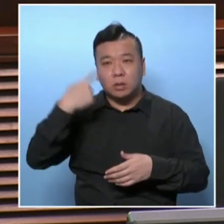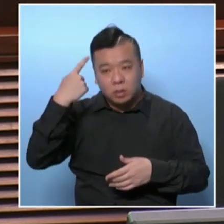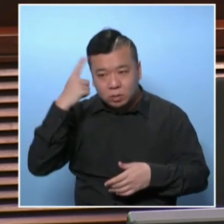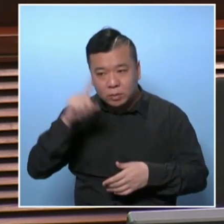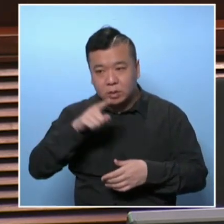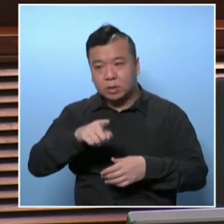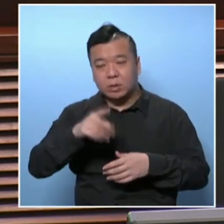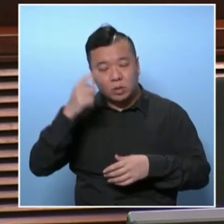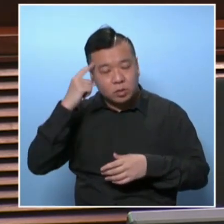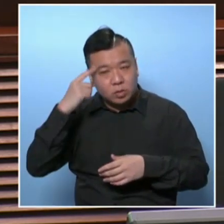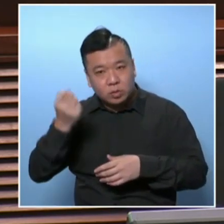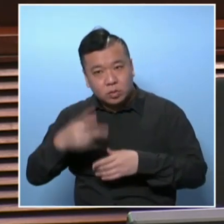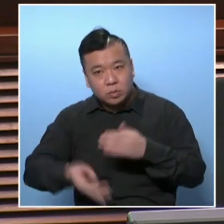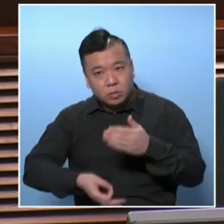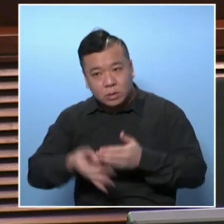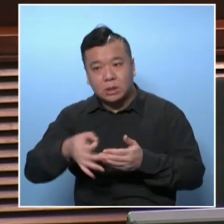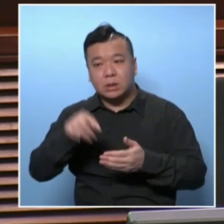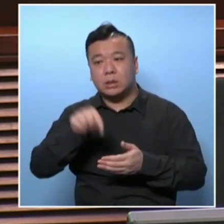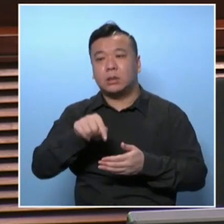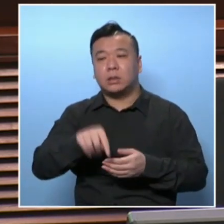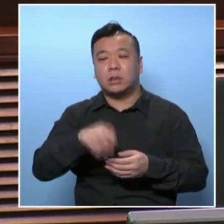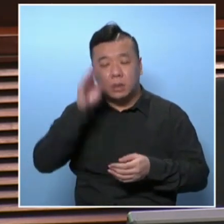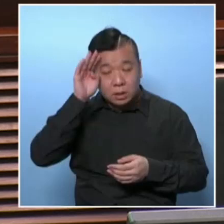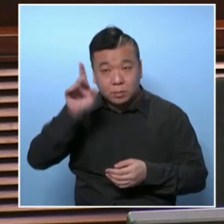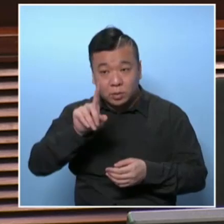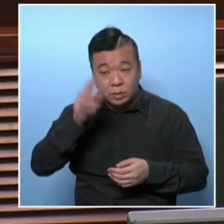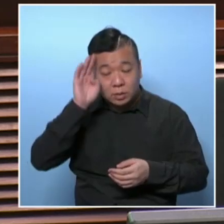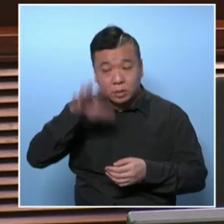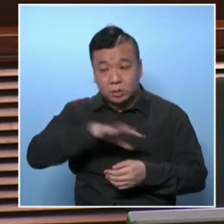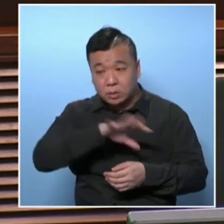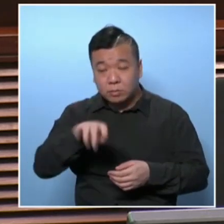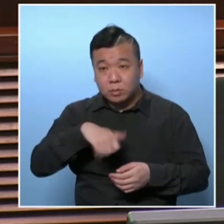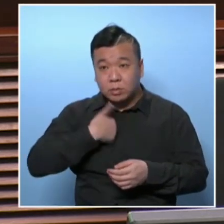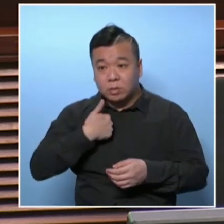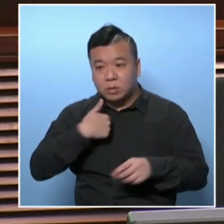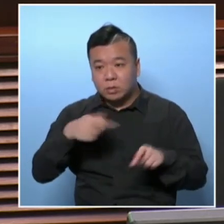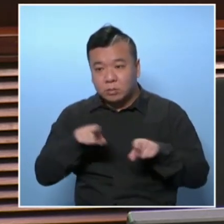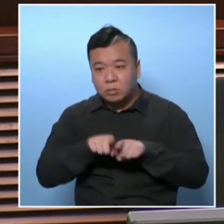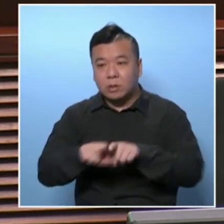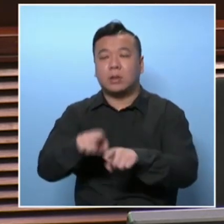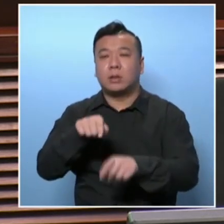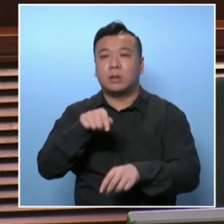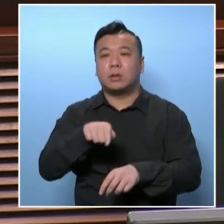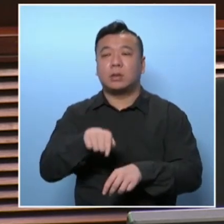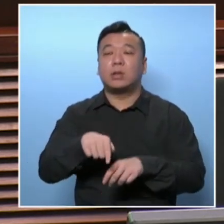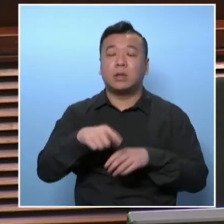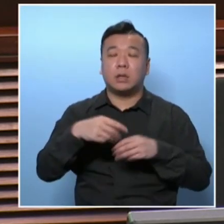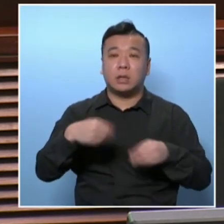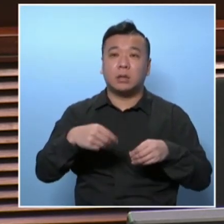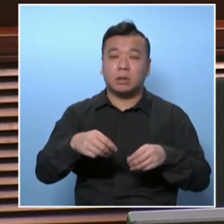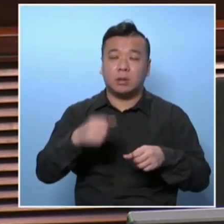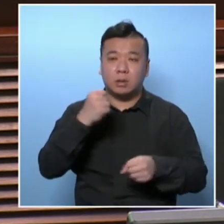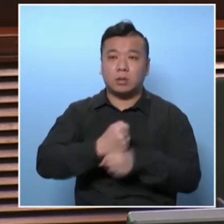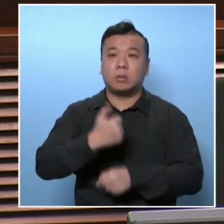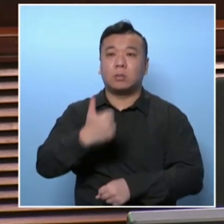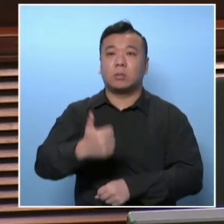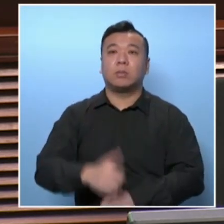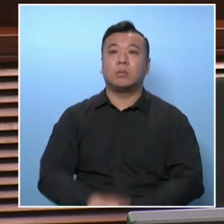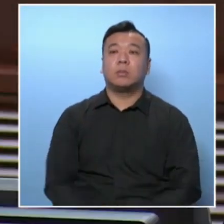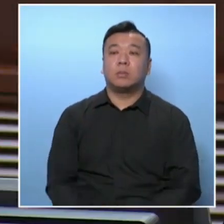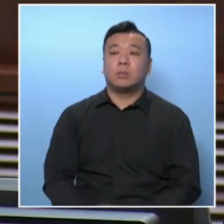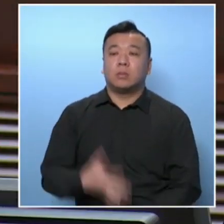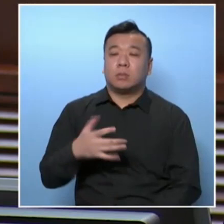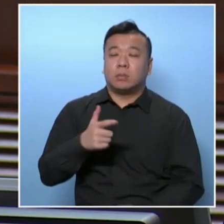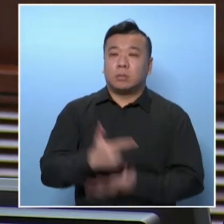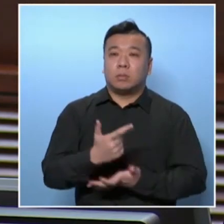繼續進步，我哋做呢個改革，我亦都希望所有嘅老師都同我哋同步咧，一齊去將嗰個教育去做好嘅。 主席啊，最